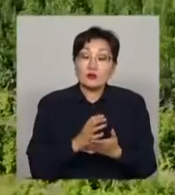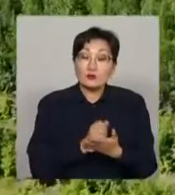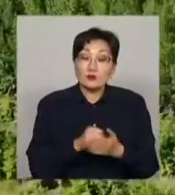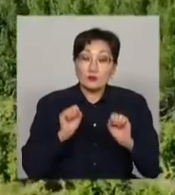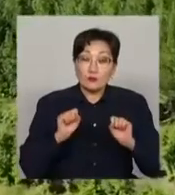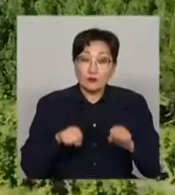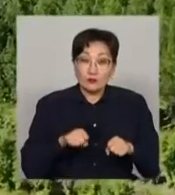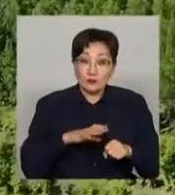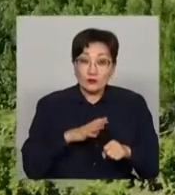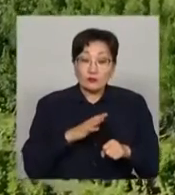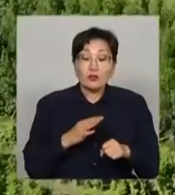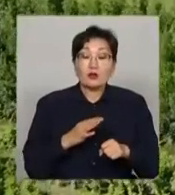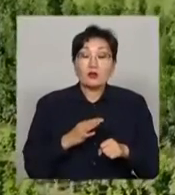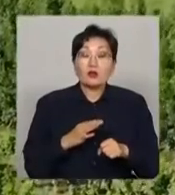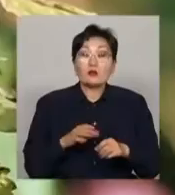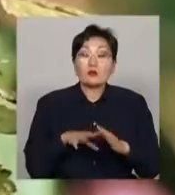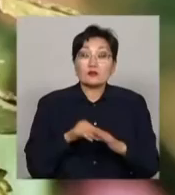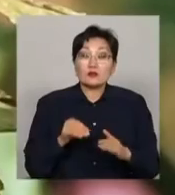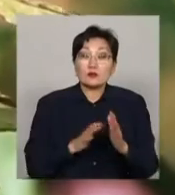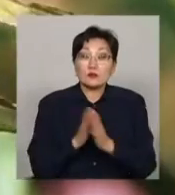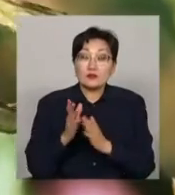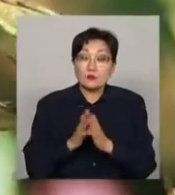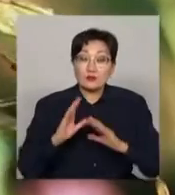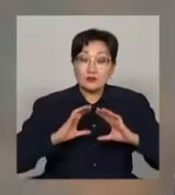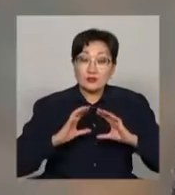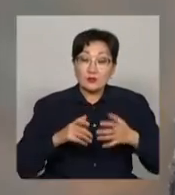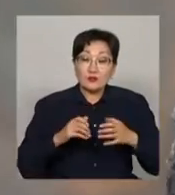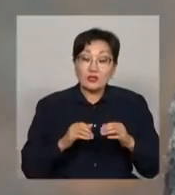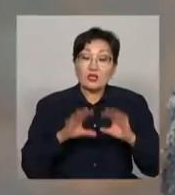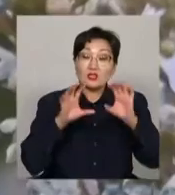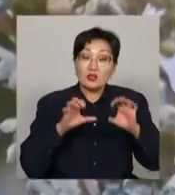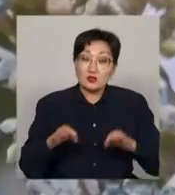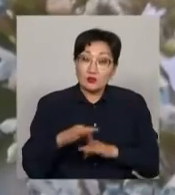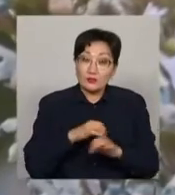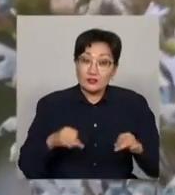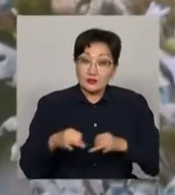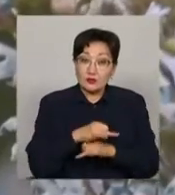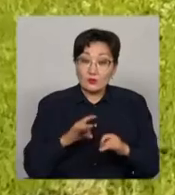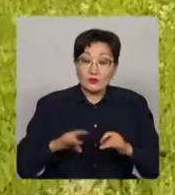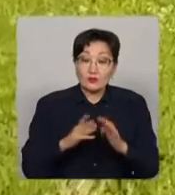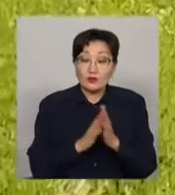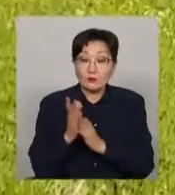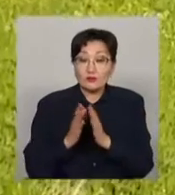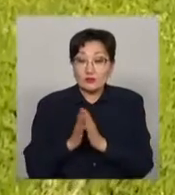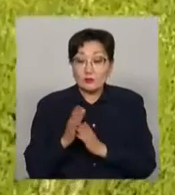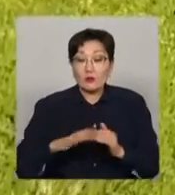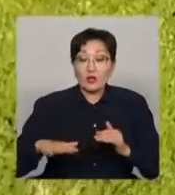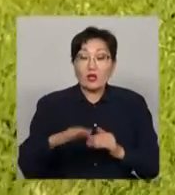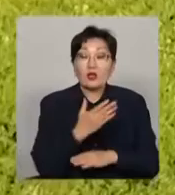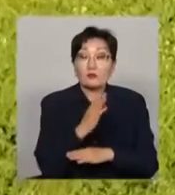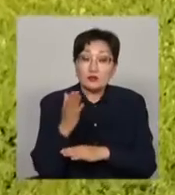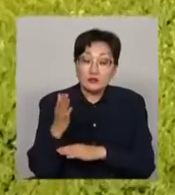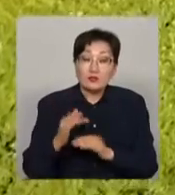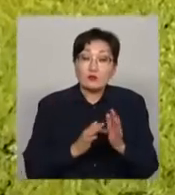мүмкін. Бүгін мәжіліс депутаттары өсімдіктер әлеміне қатысты заң жобасын талқылады. Республиканың өсімдіктер әлемінде ағаш, бұта және